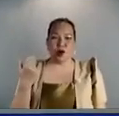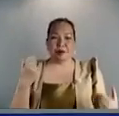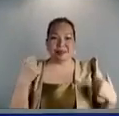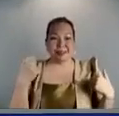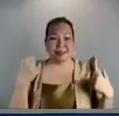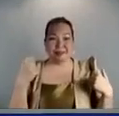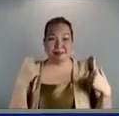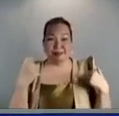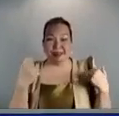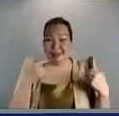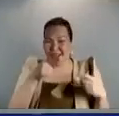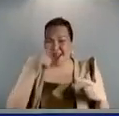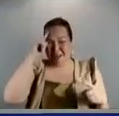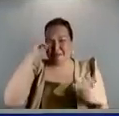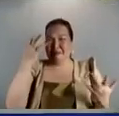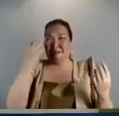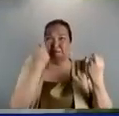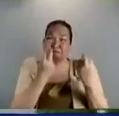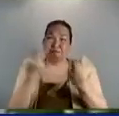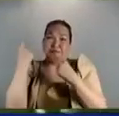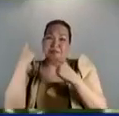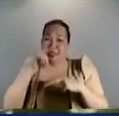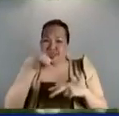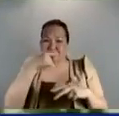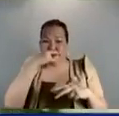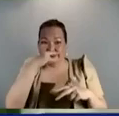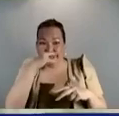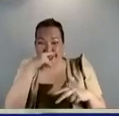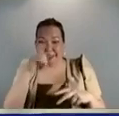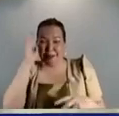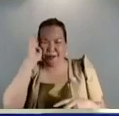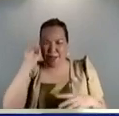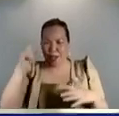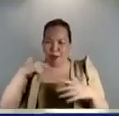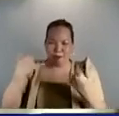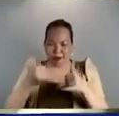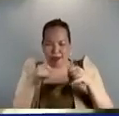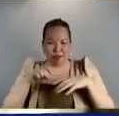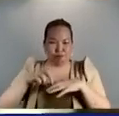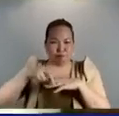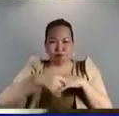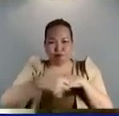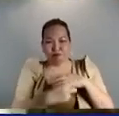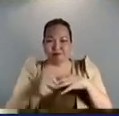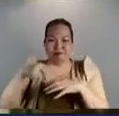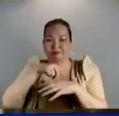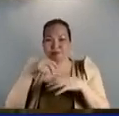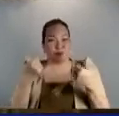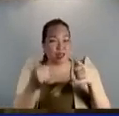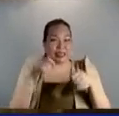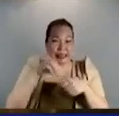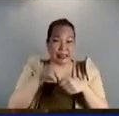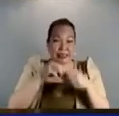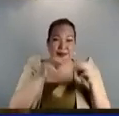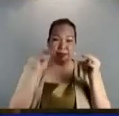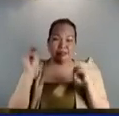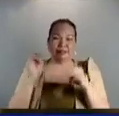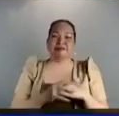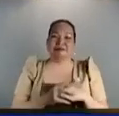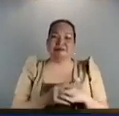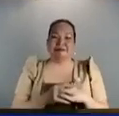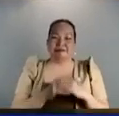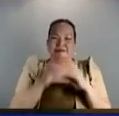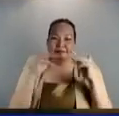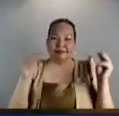baba. Panik-panaog siya sa hagdanan yan. At hindi niya naisip. Balik-tanaw yan. Balik-tanaw, partner. Di ba? Yun. Right. Ayan na ho. Yung kanilang